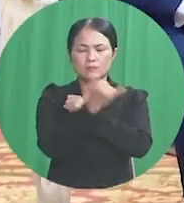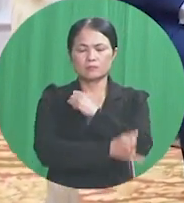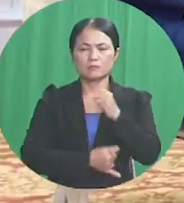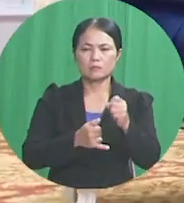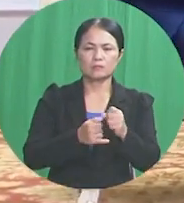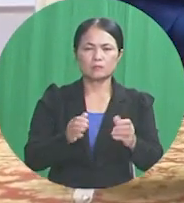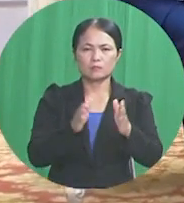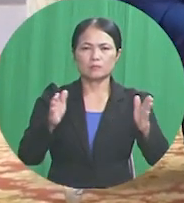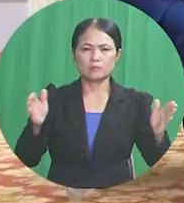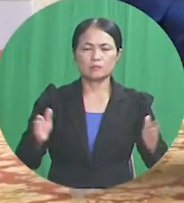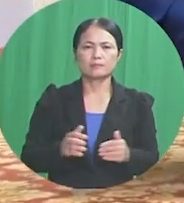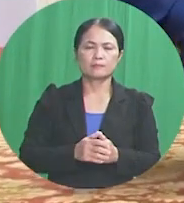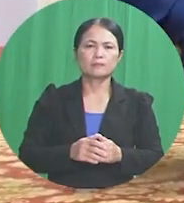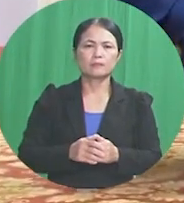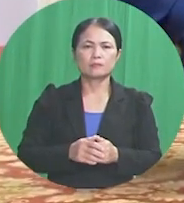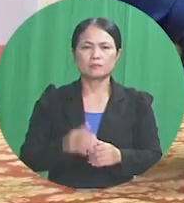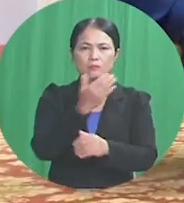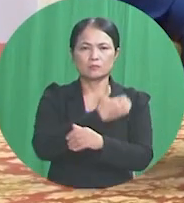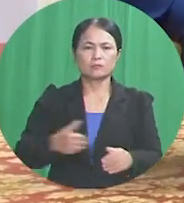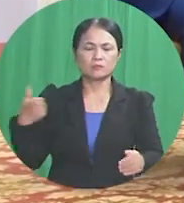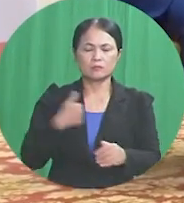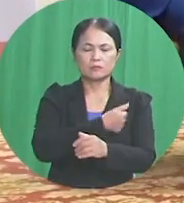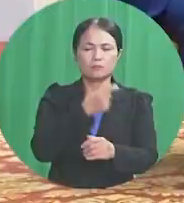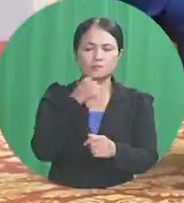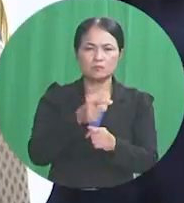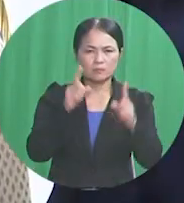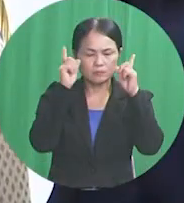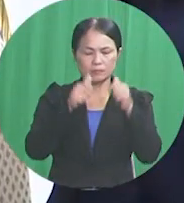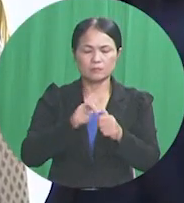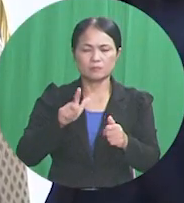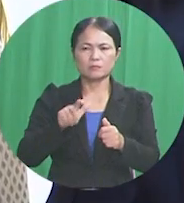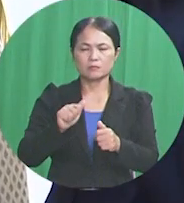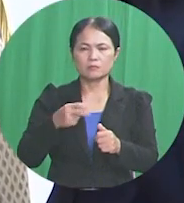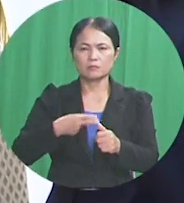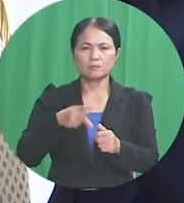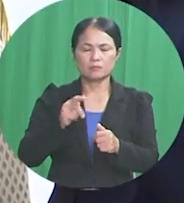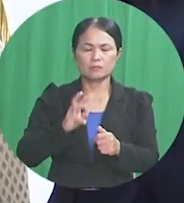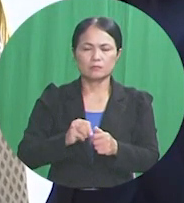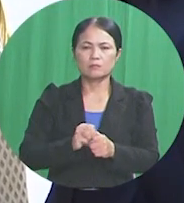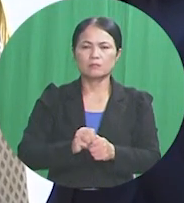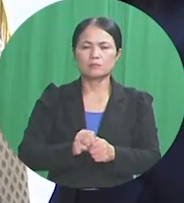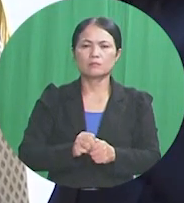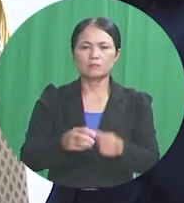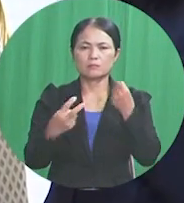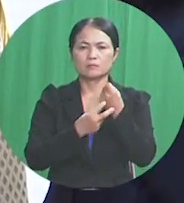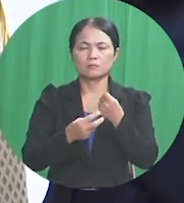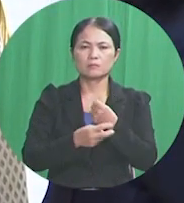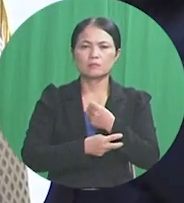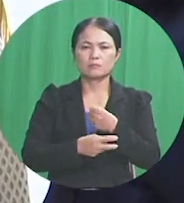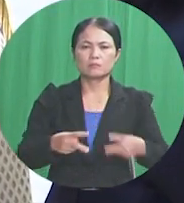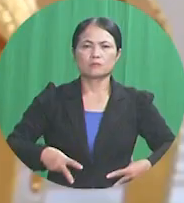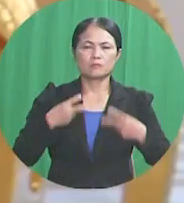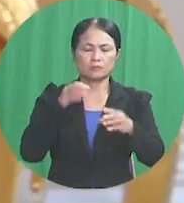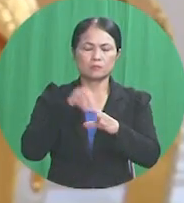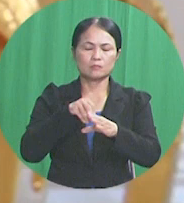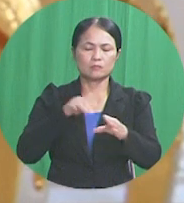ออยการตายทมถอดหลังสำหรับเดจโจบานจุมเรียบจูนไอจอดอมอับดุลลาสหิตอมปีเพียบอันดุครูในกาวินิยก